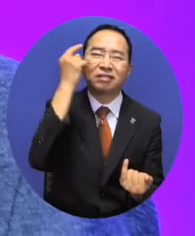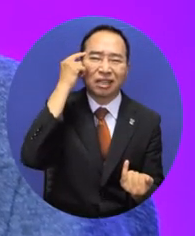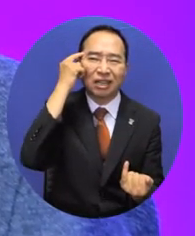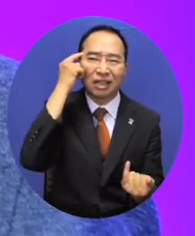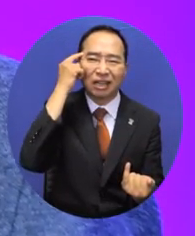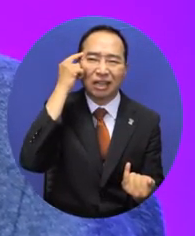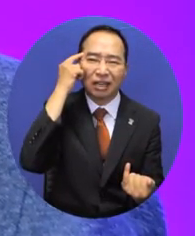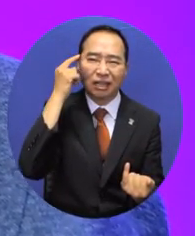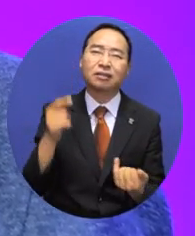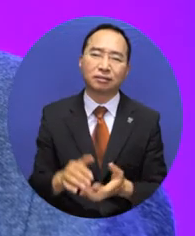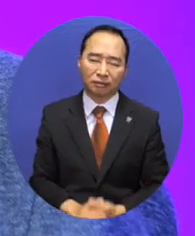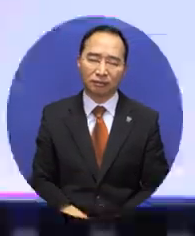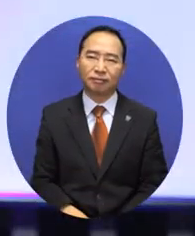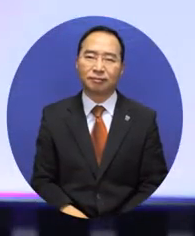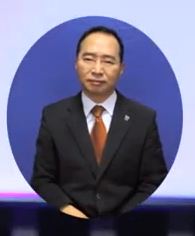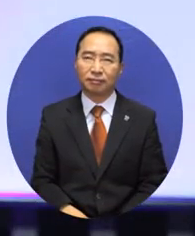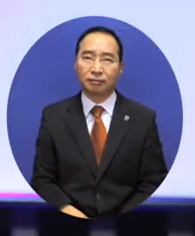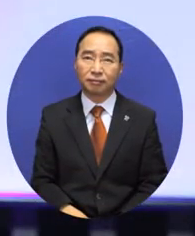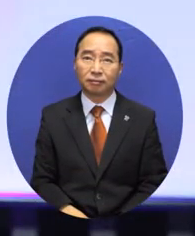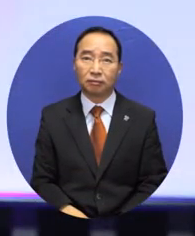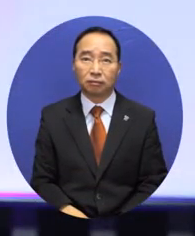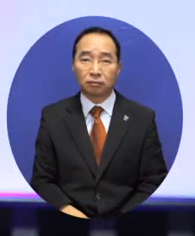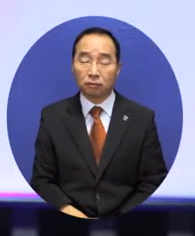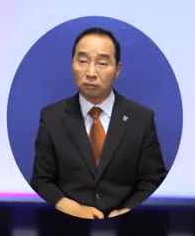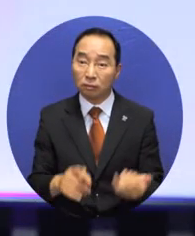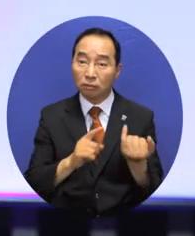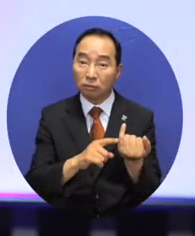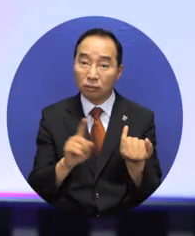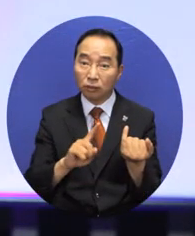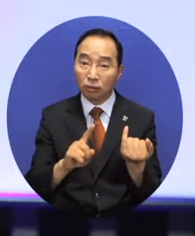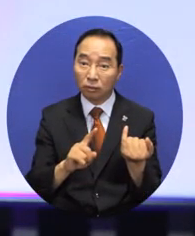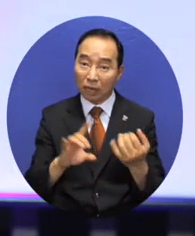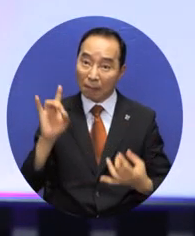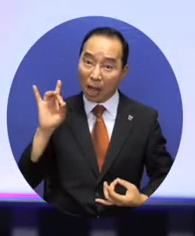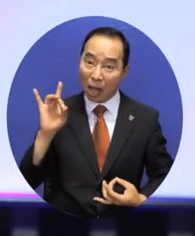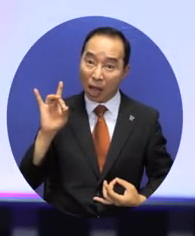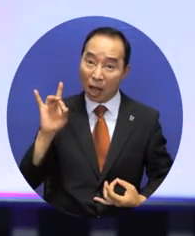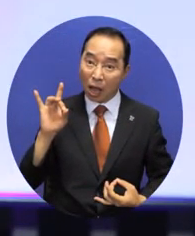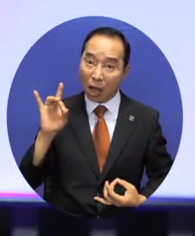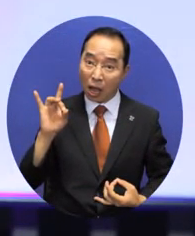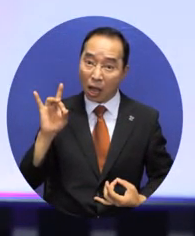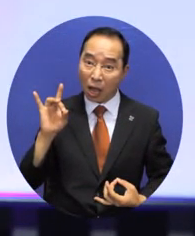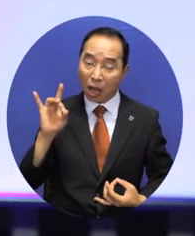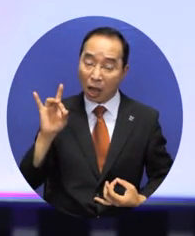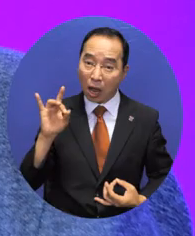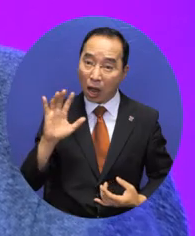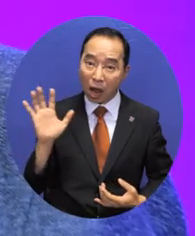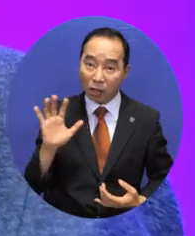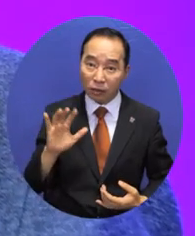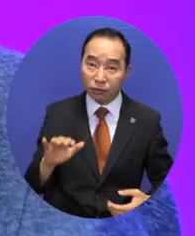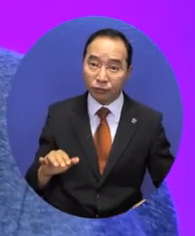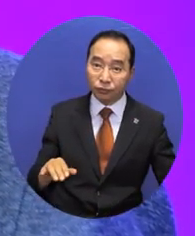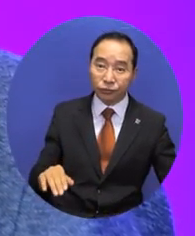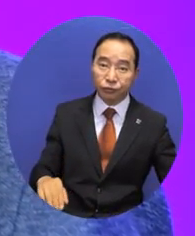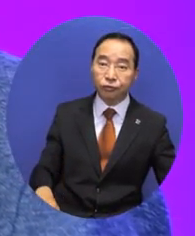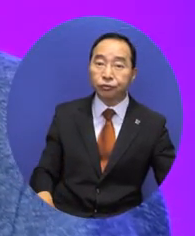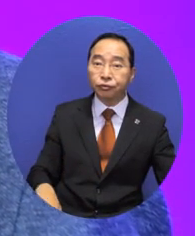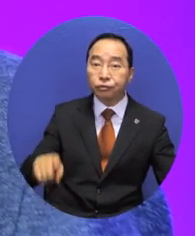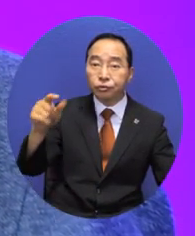때문입니다. 그럼 아줌마 가만히 있는가요? 처음에는 조금 주눅이 들었다가 너 나이도 젊은